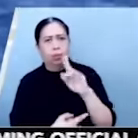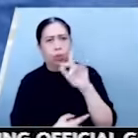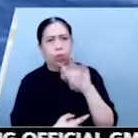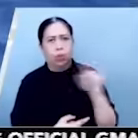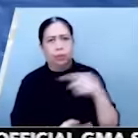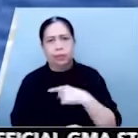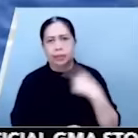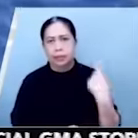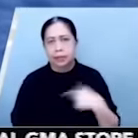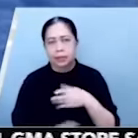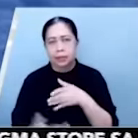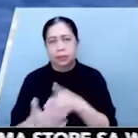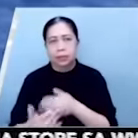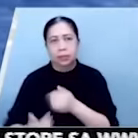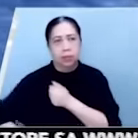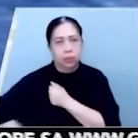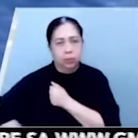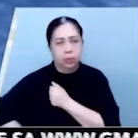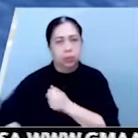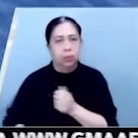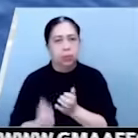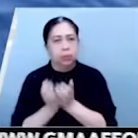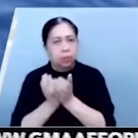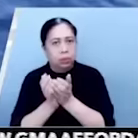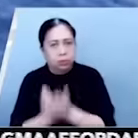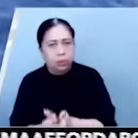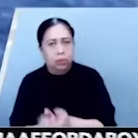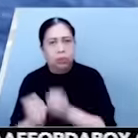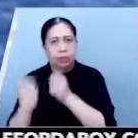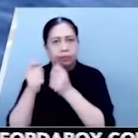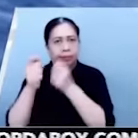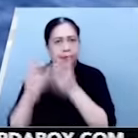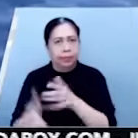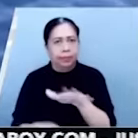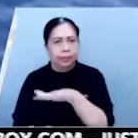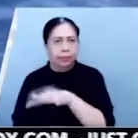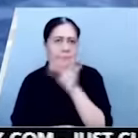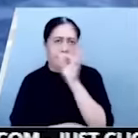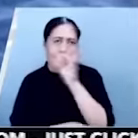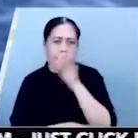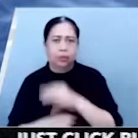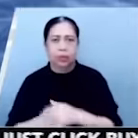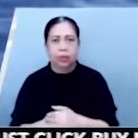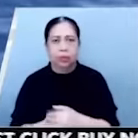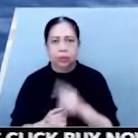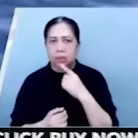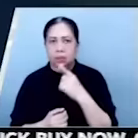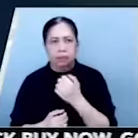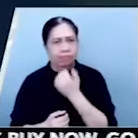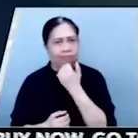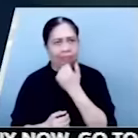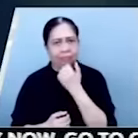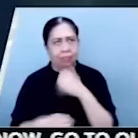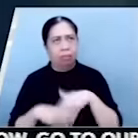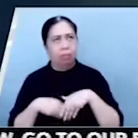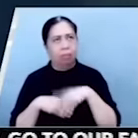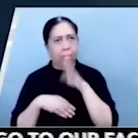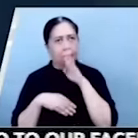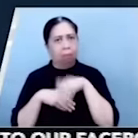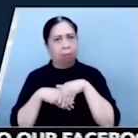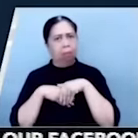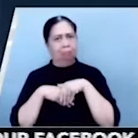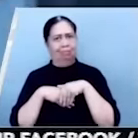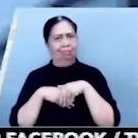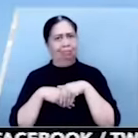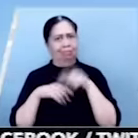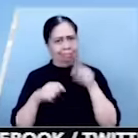sundalo, mandaragat at mangingisdang Pinoy. Aniya di dapat manahimik sa gitna ng agresyon